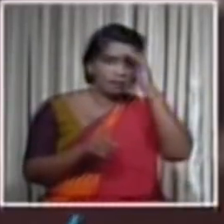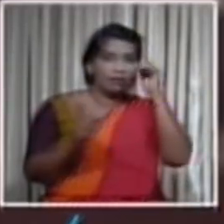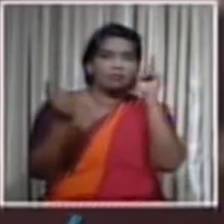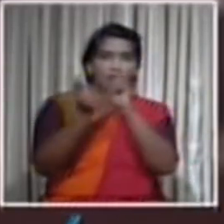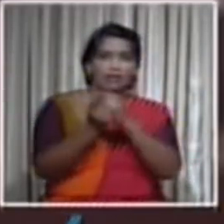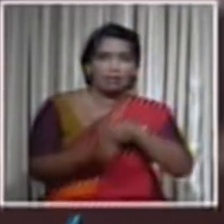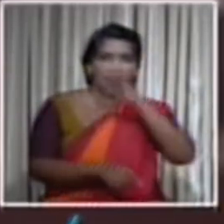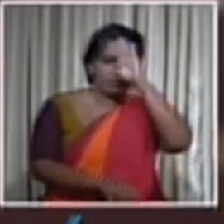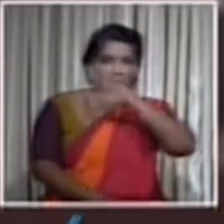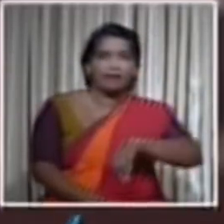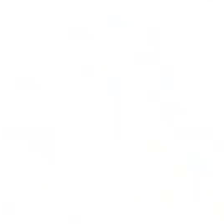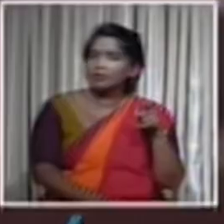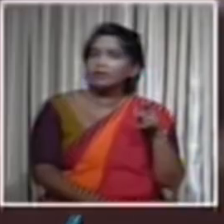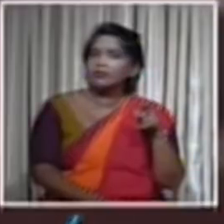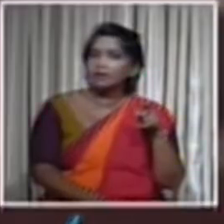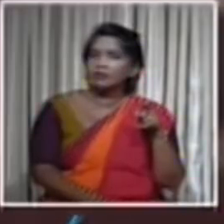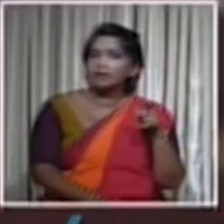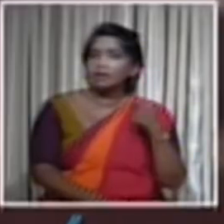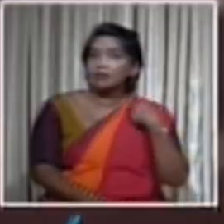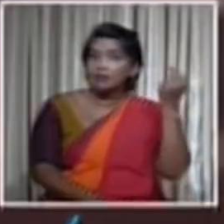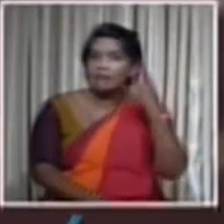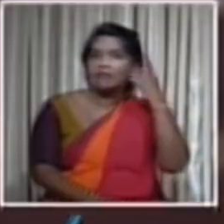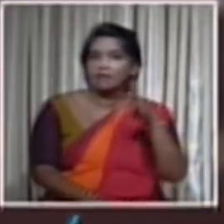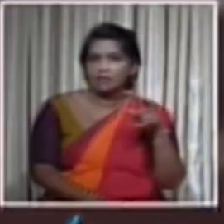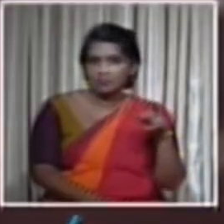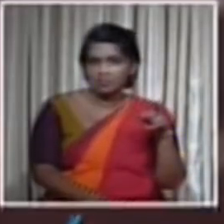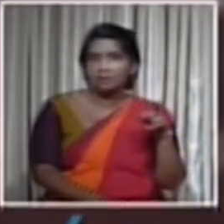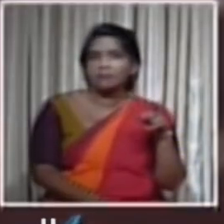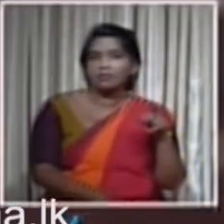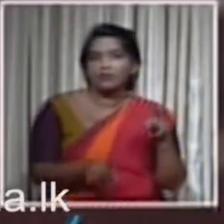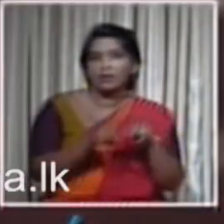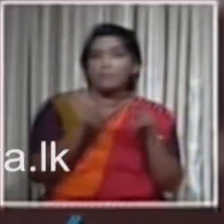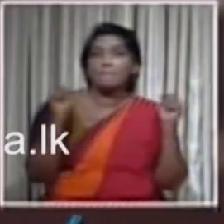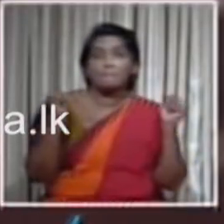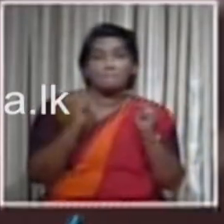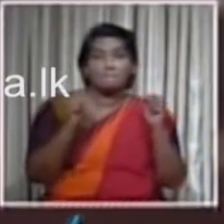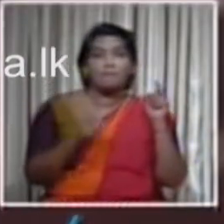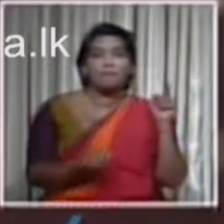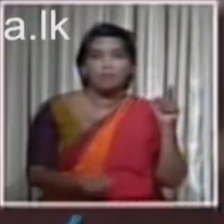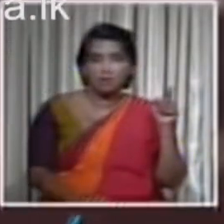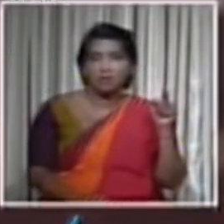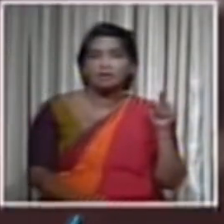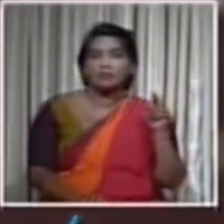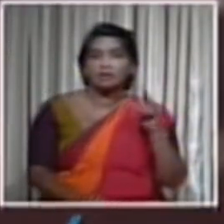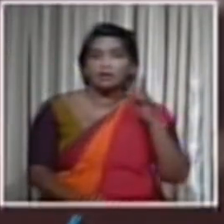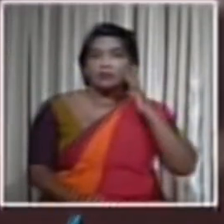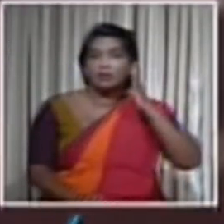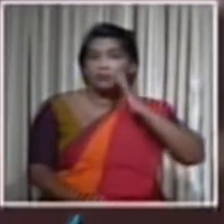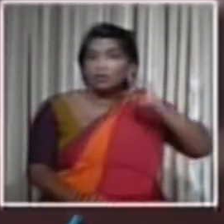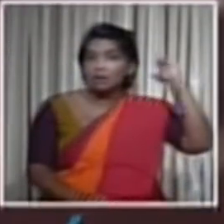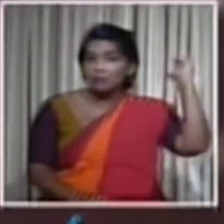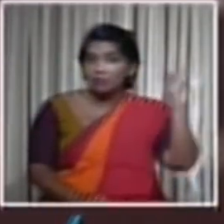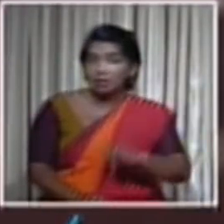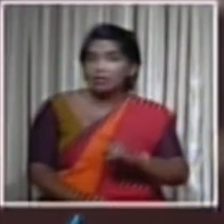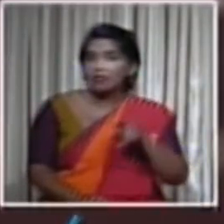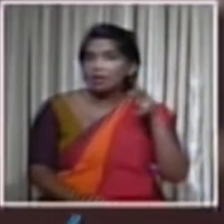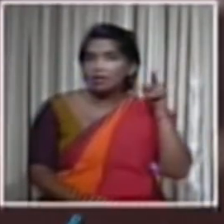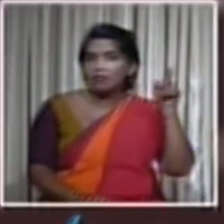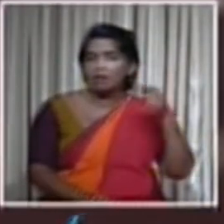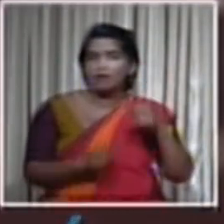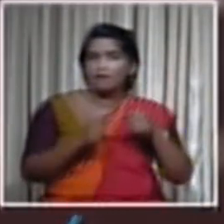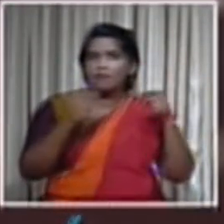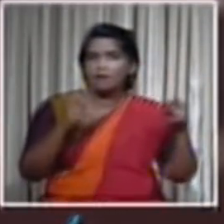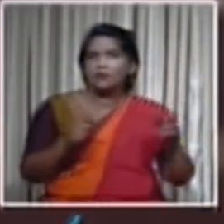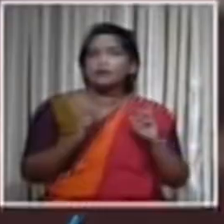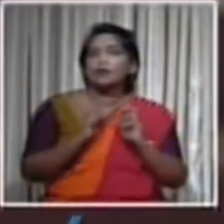එන තත්ත්වයක් තියෙනවා ඔබතුමාගේ පැමිණීම නිසා ඊටත් වැඩිය බය වෙලා තියෙන්නේ මේ ඔබතුමා පිටරට ඉඳලා ඉක්මනින් පැමිණීම එතුමාගේ